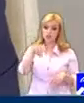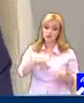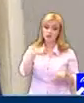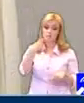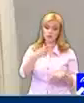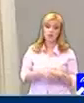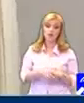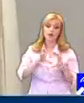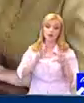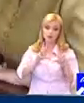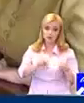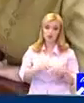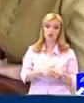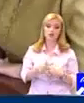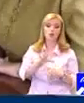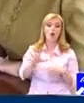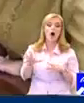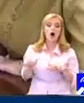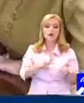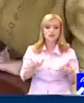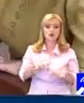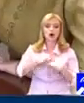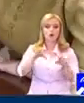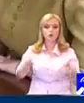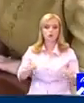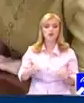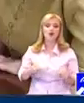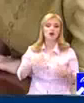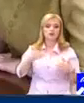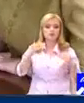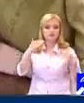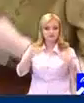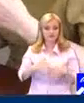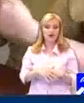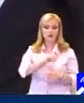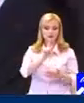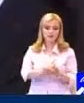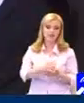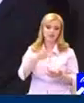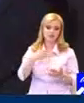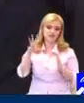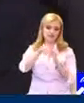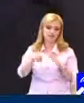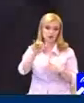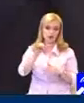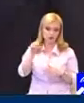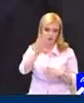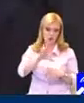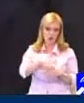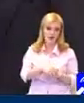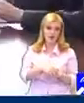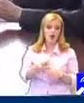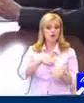pe ambasadorul Statelor Unite despre acțiunile autorităților pentru a avansa pe calea integrării europene. Premierul s-a referit